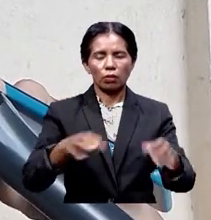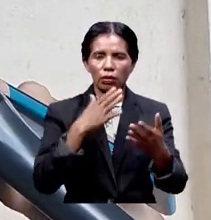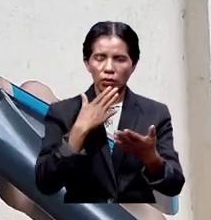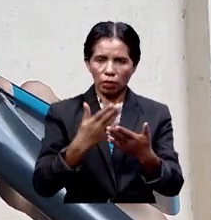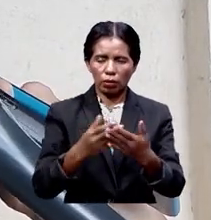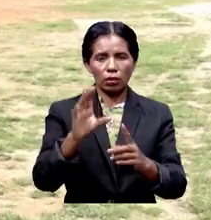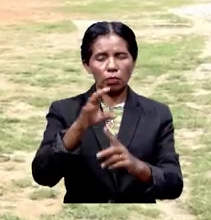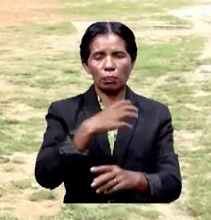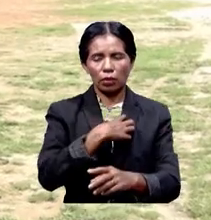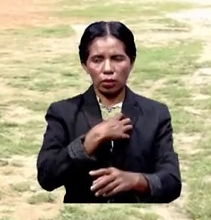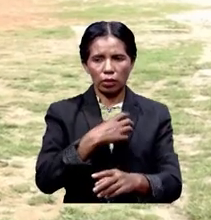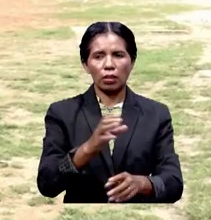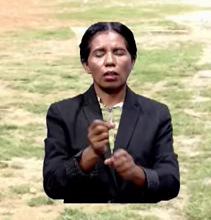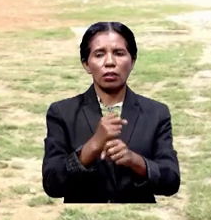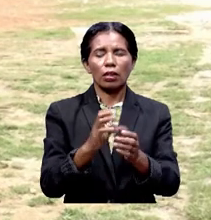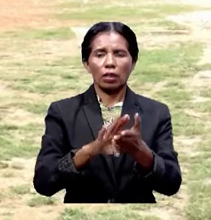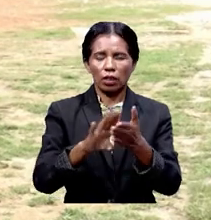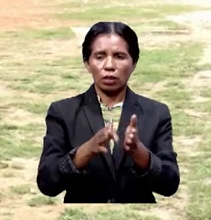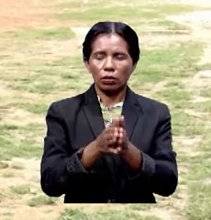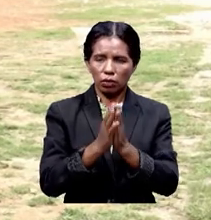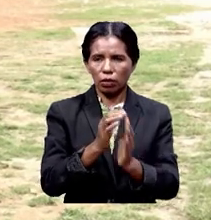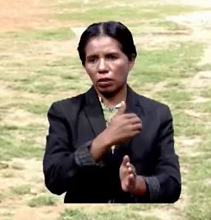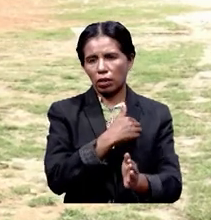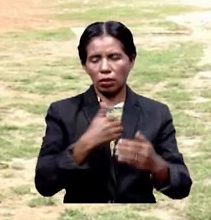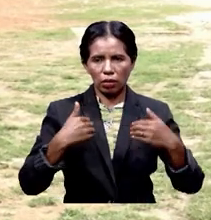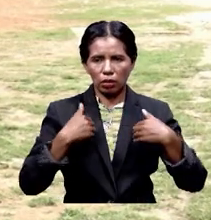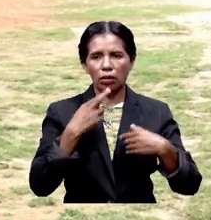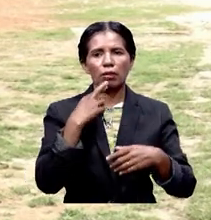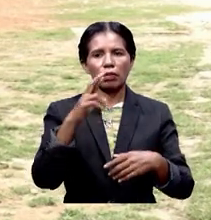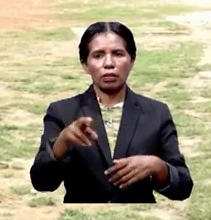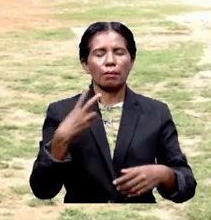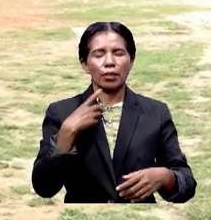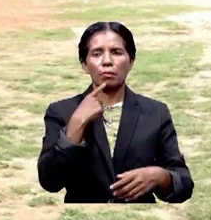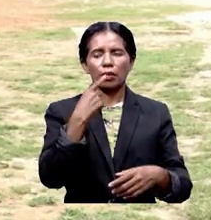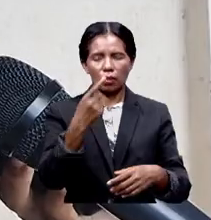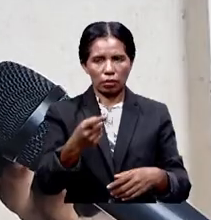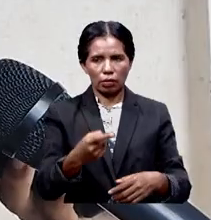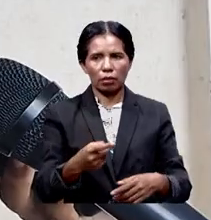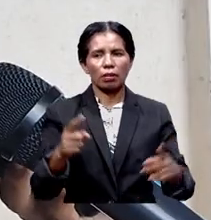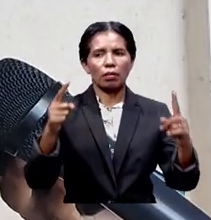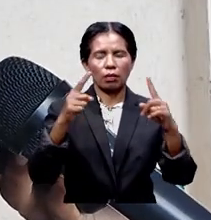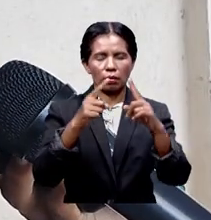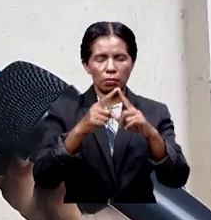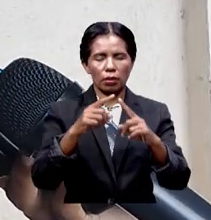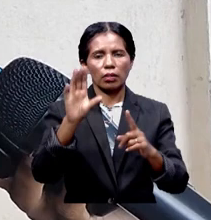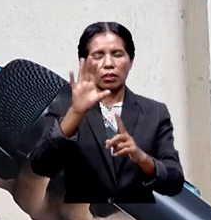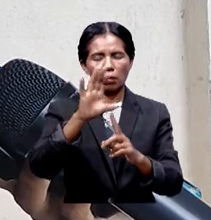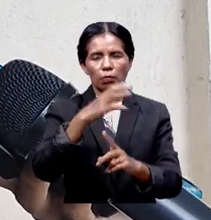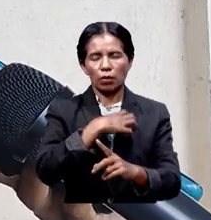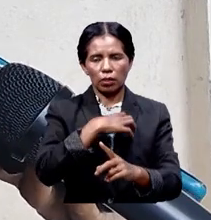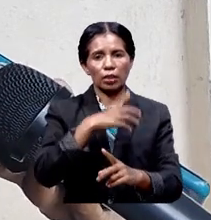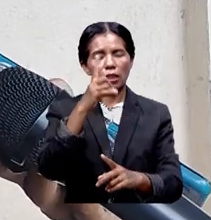kalau ona pedi tu ba komando pentel nasional mai be sedau kia respons tarumah. Ami rekomendona ba baik ya komando, tamu